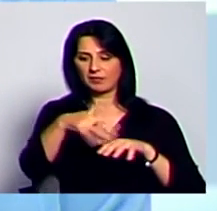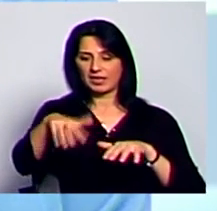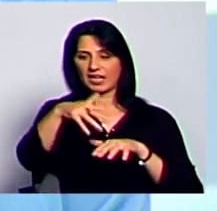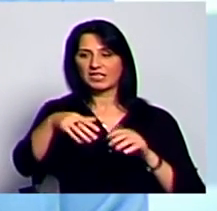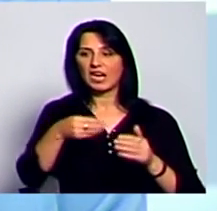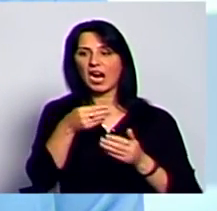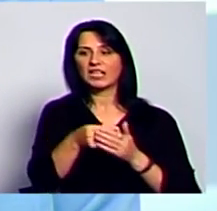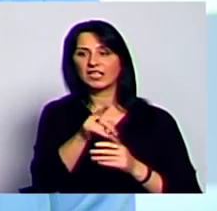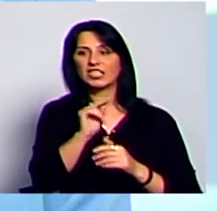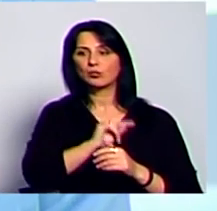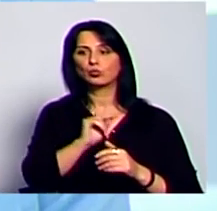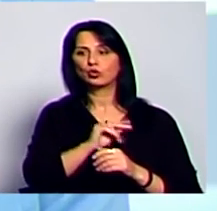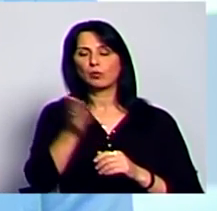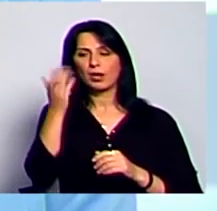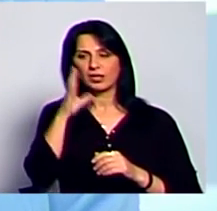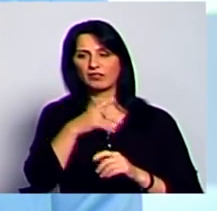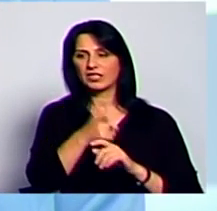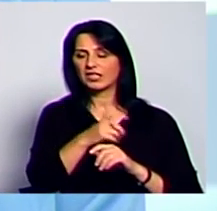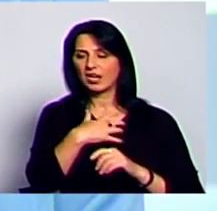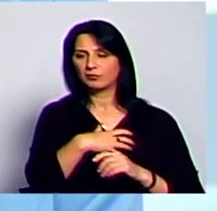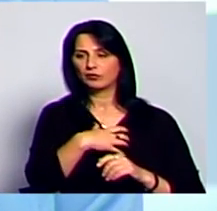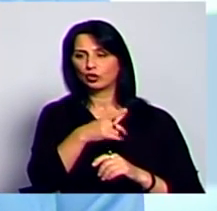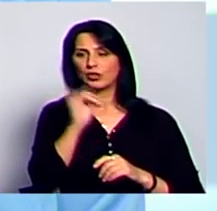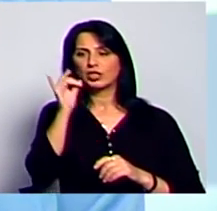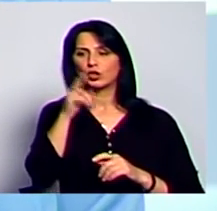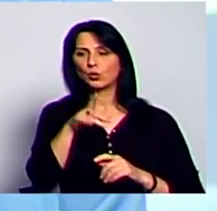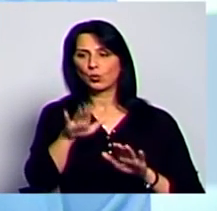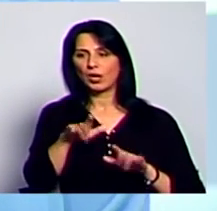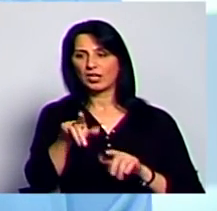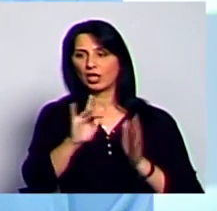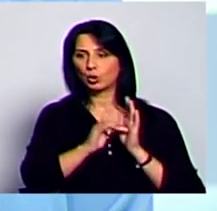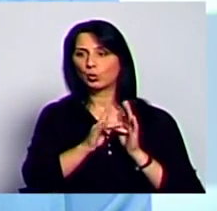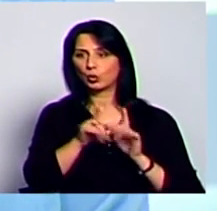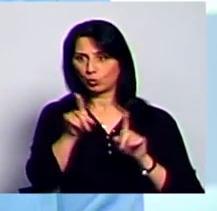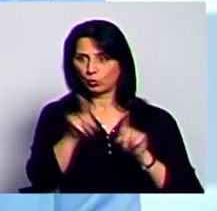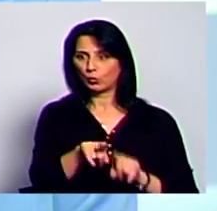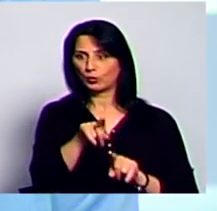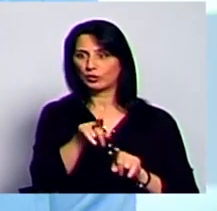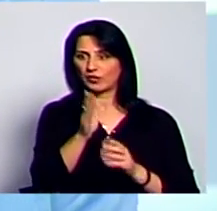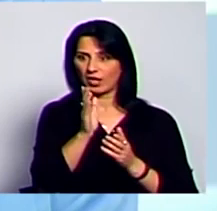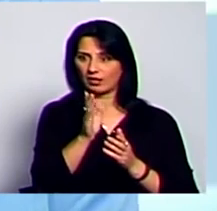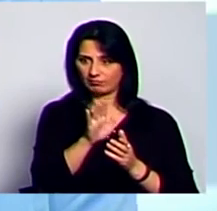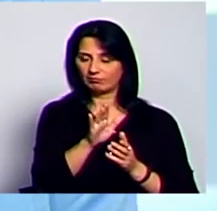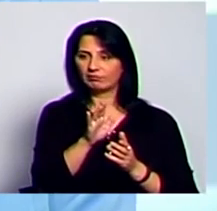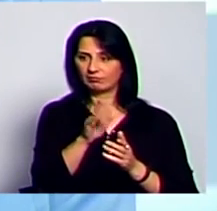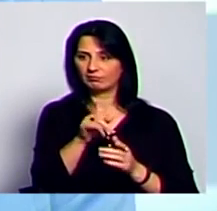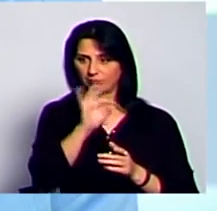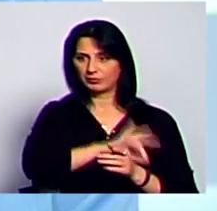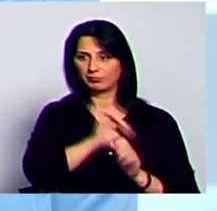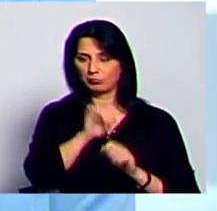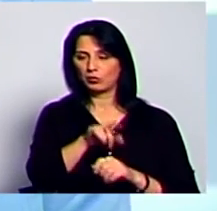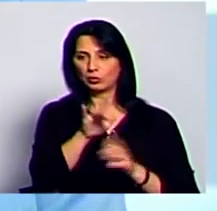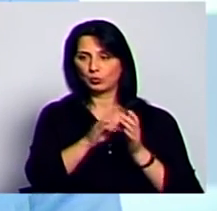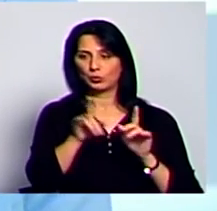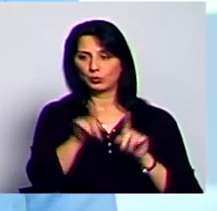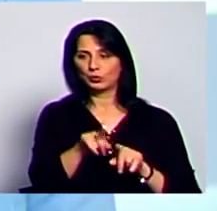ტერასების აღდგენაზე მუშაობდა. ეს არის ძალიან მნიშვნელოვანი საქმე და სხვათაშორის ტურისტულათაც არც თუ წამგებიან კი არა